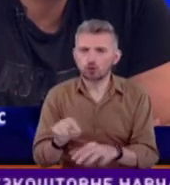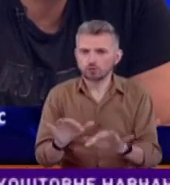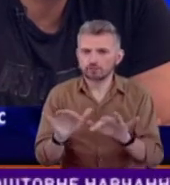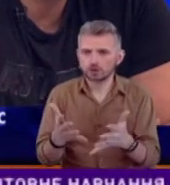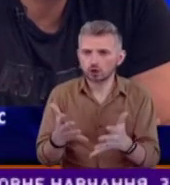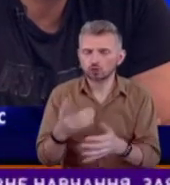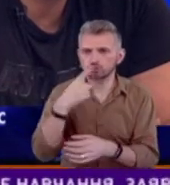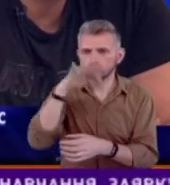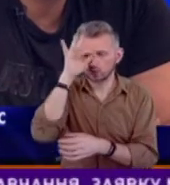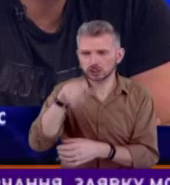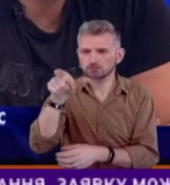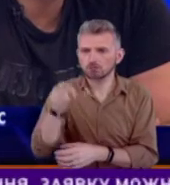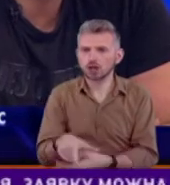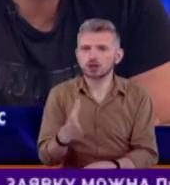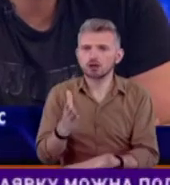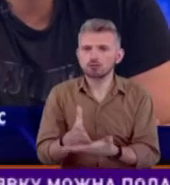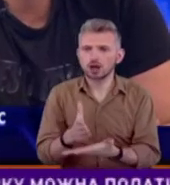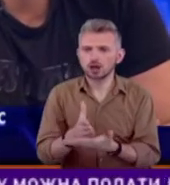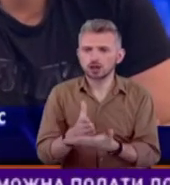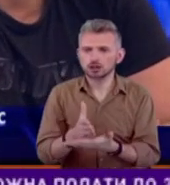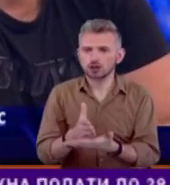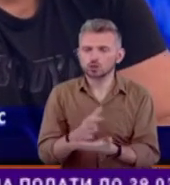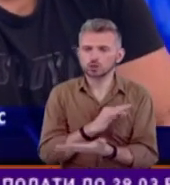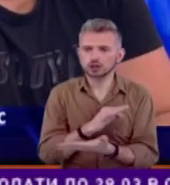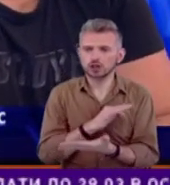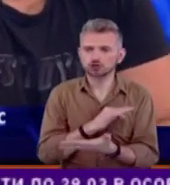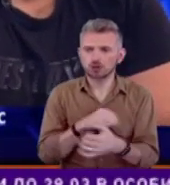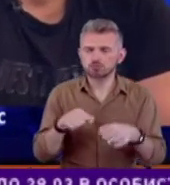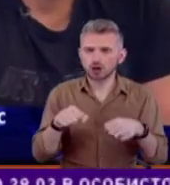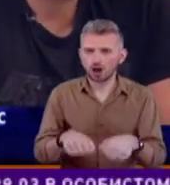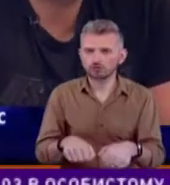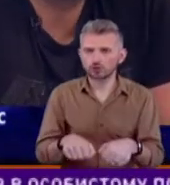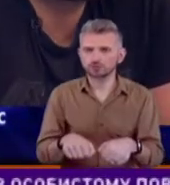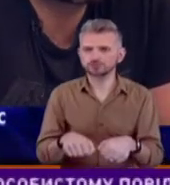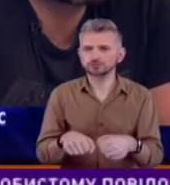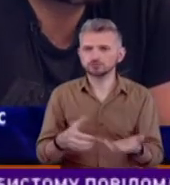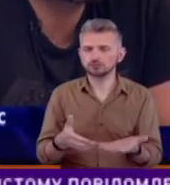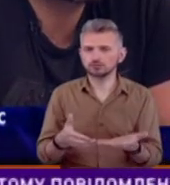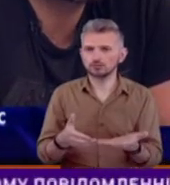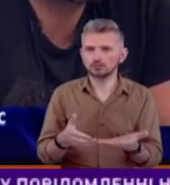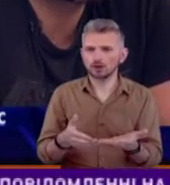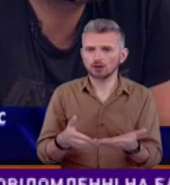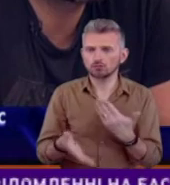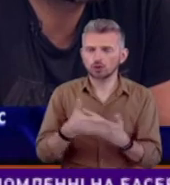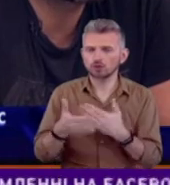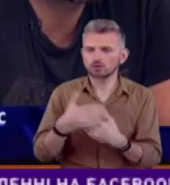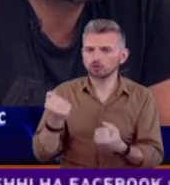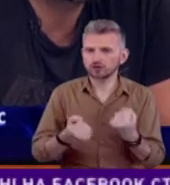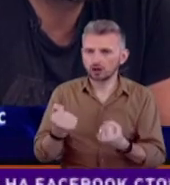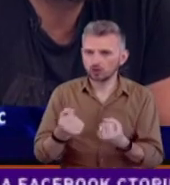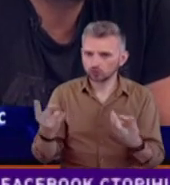случае полисмен имеет юридическую возможность привлечь водителя?